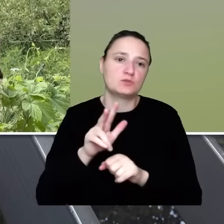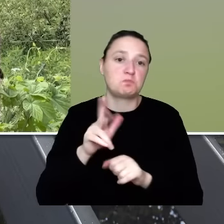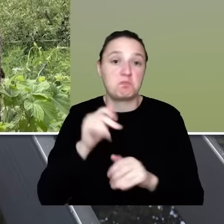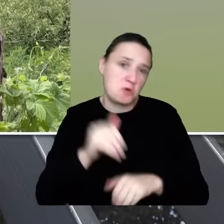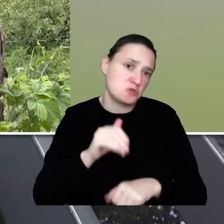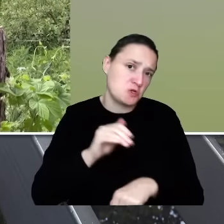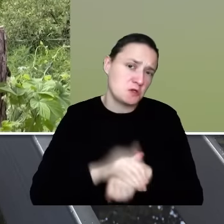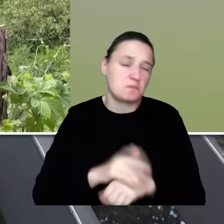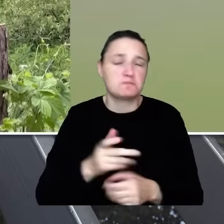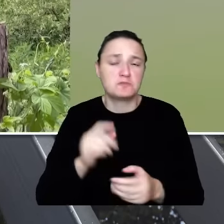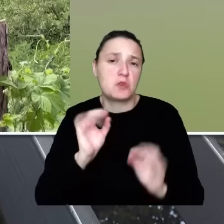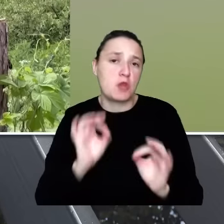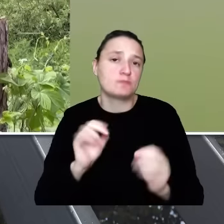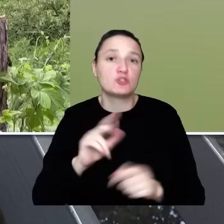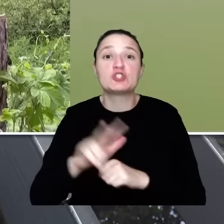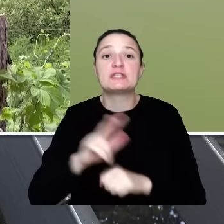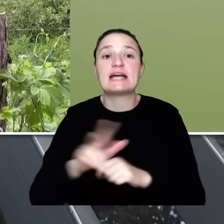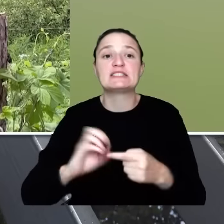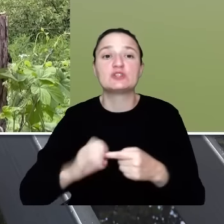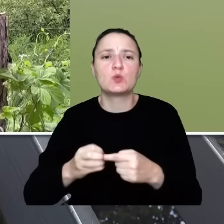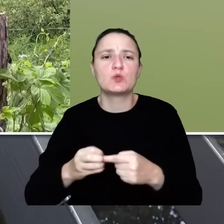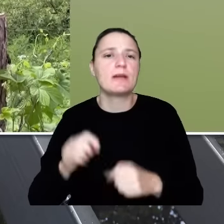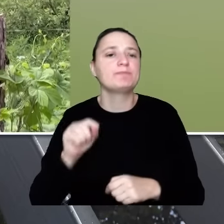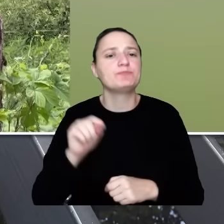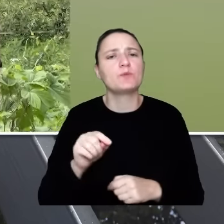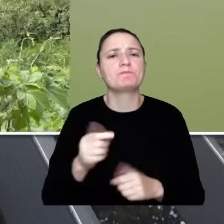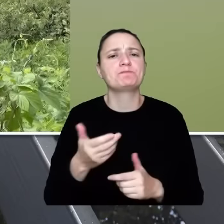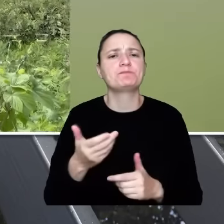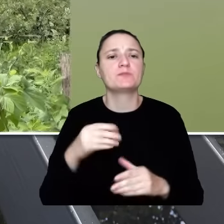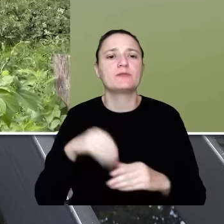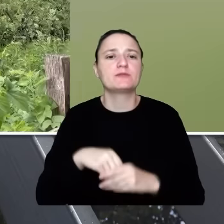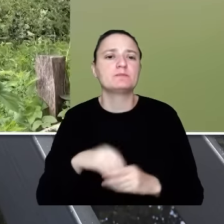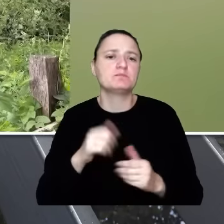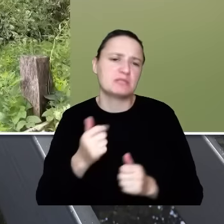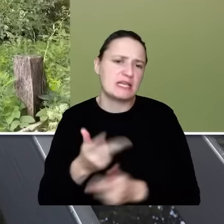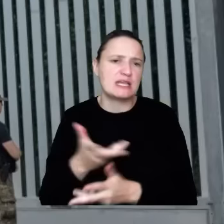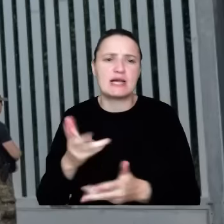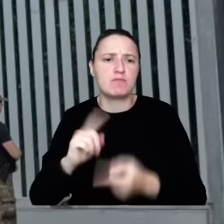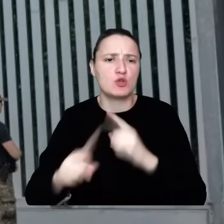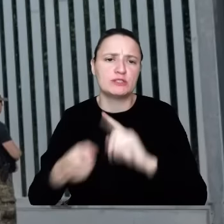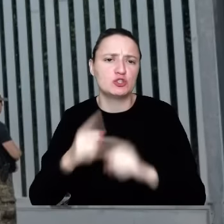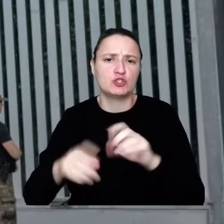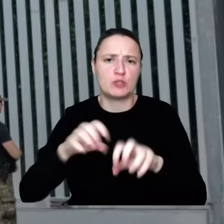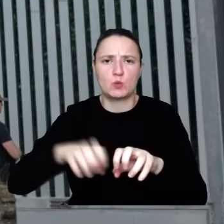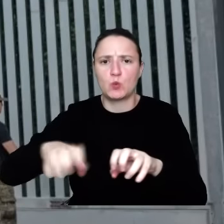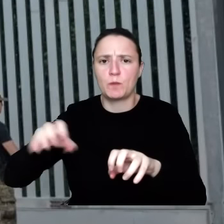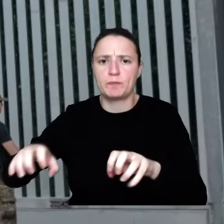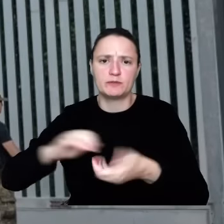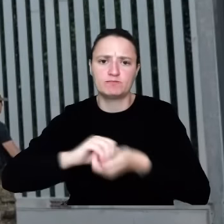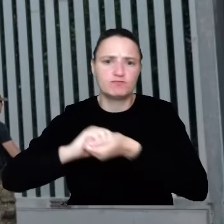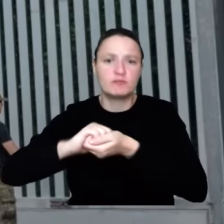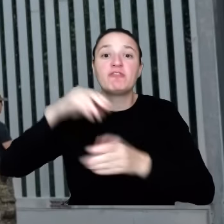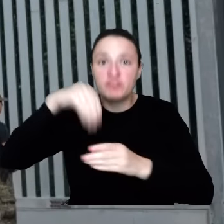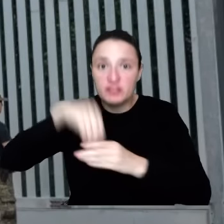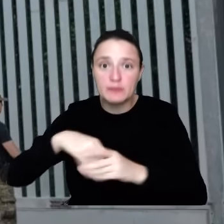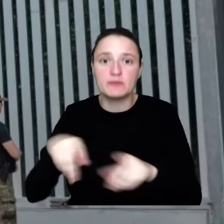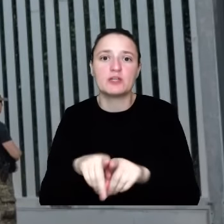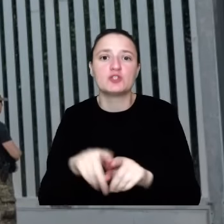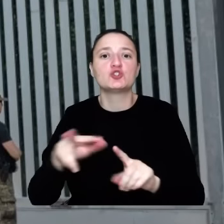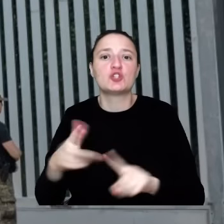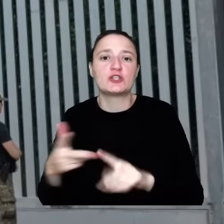koalicją 13 grudnia, to jest kilka elementów, kilka sił politycznych. Tam jest też trzecia droga, partia, która